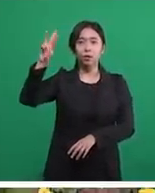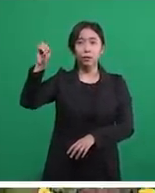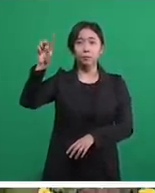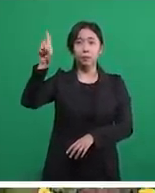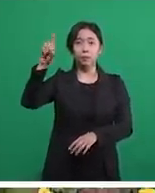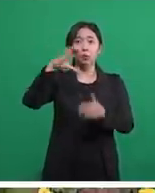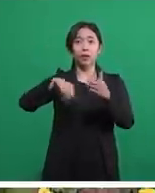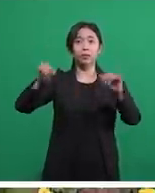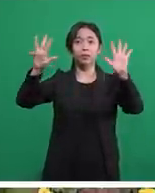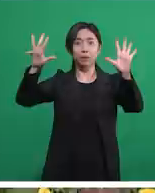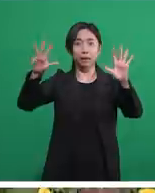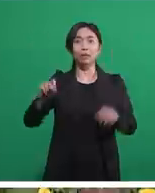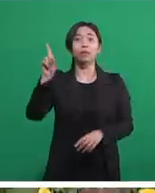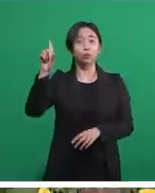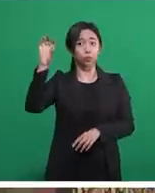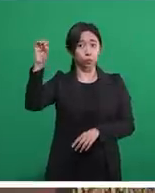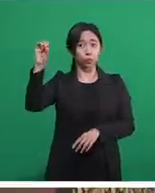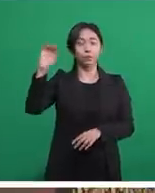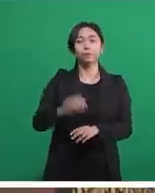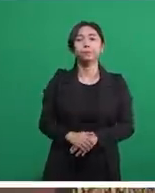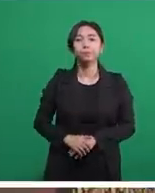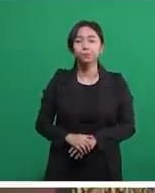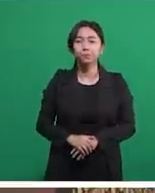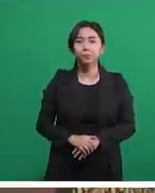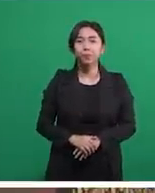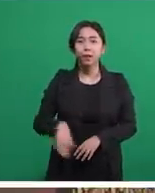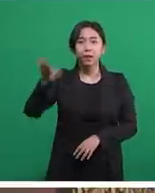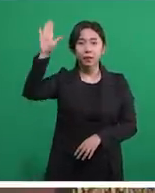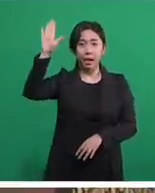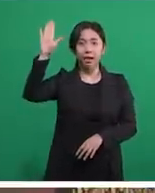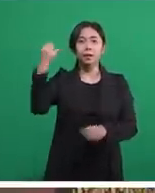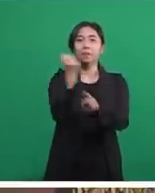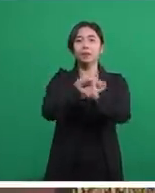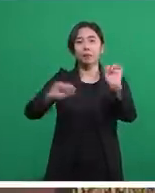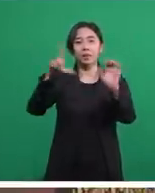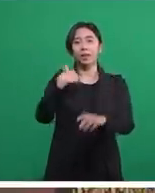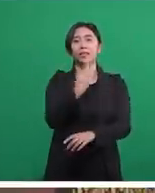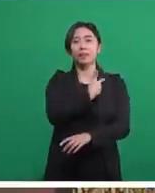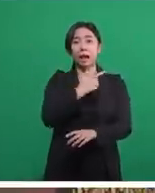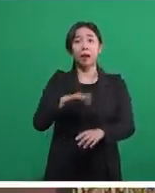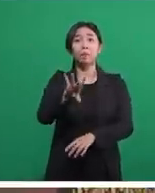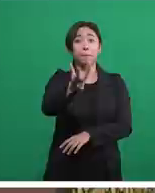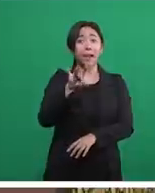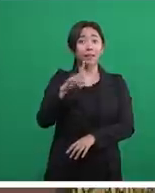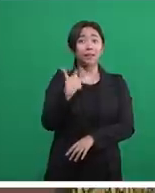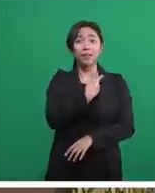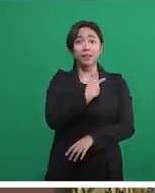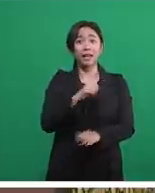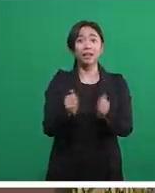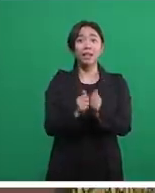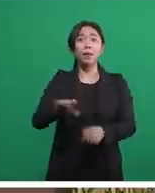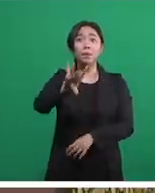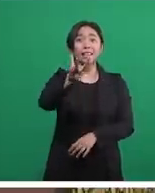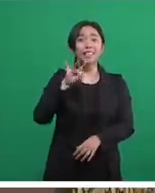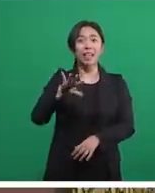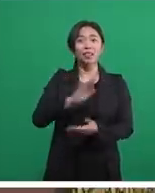ayat 9-10 menyatakan, Dialah yang menyelamatkan kita dan memanggil kita dengan panggilan